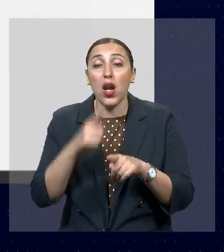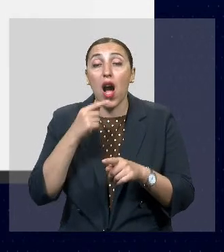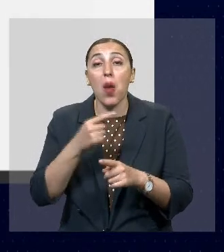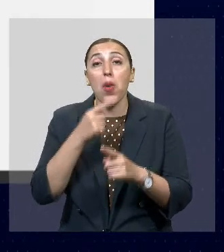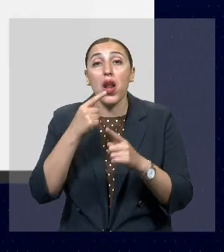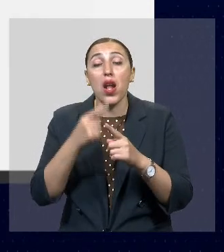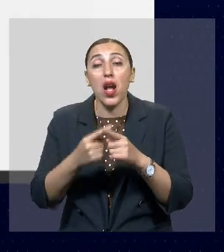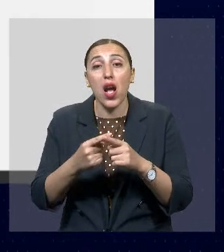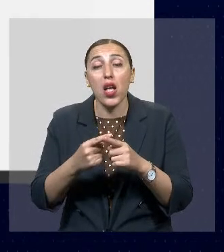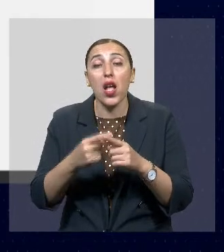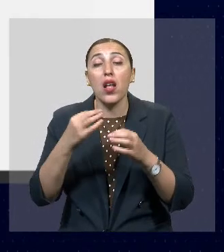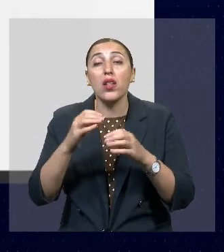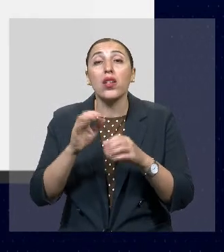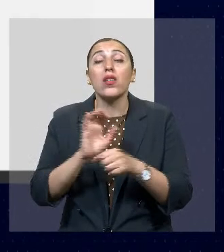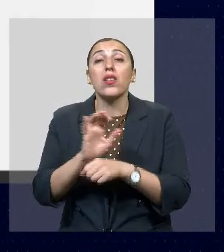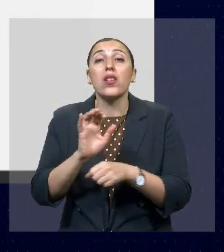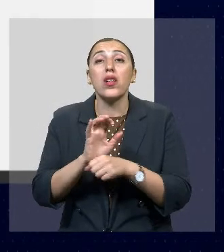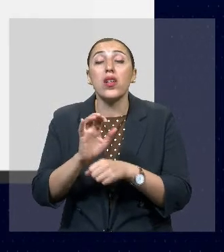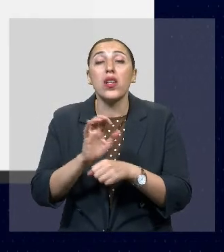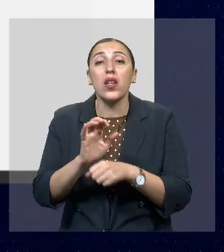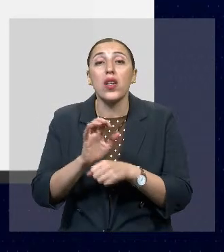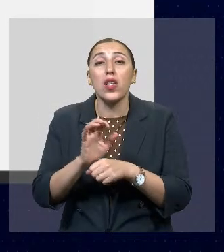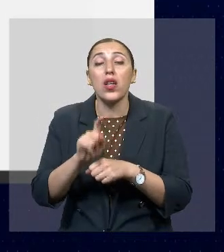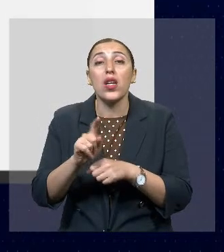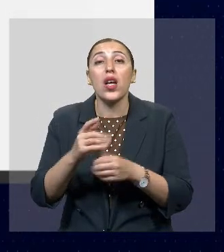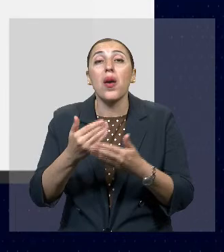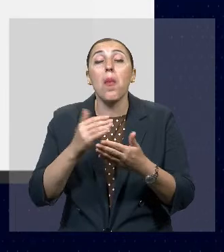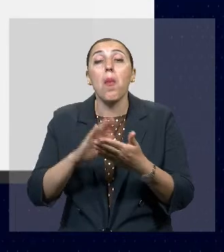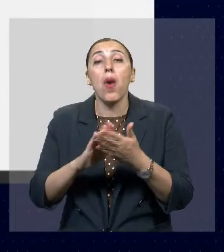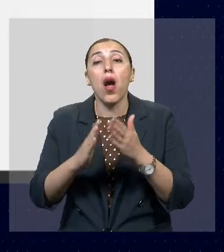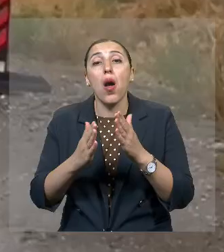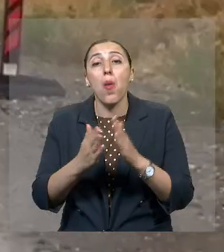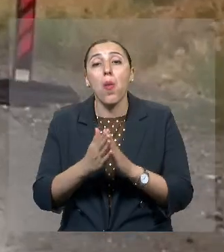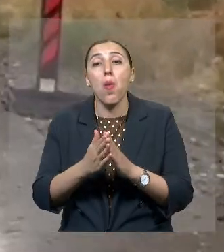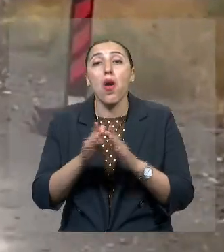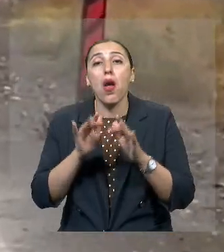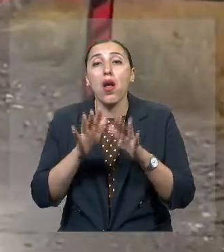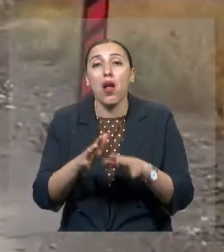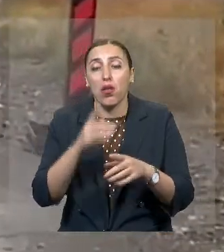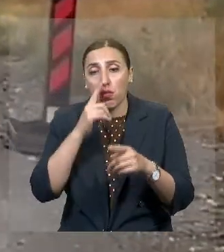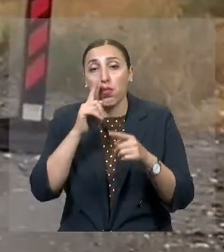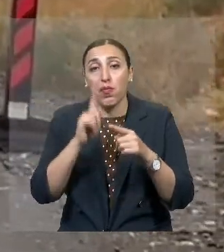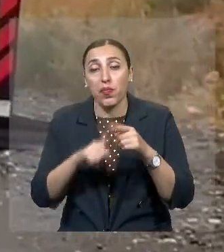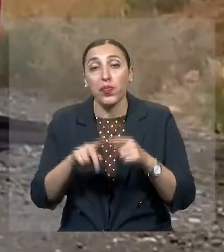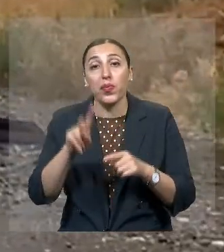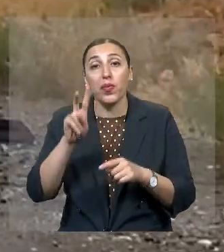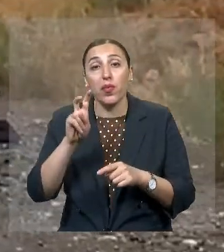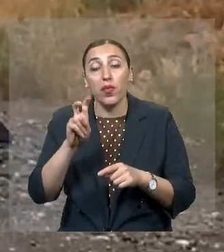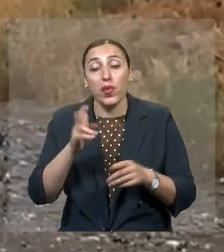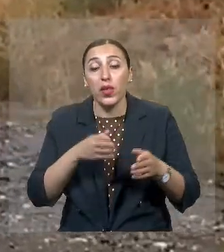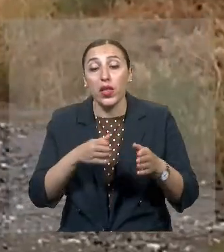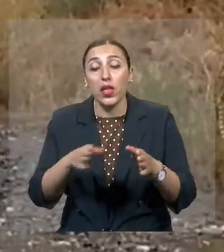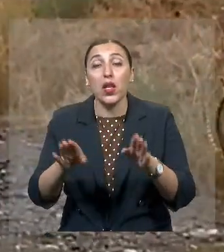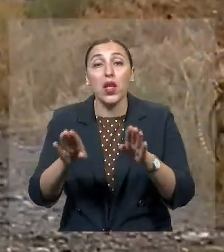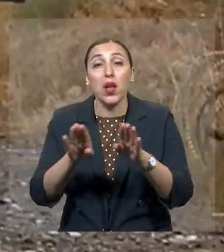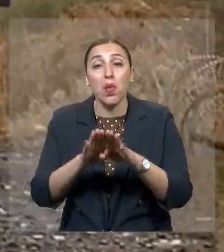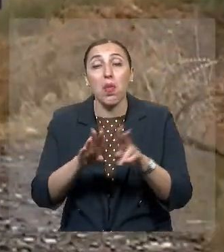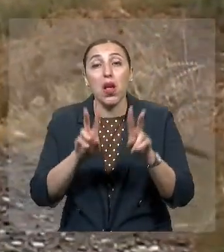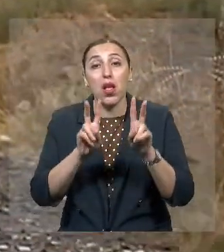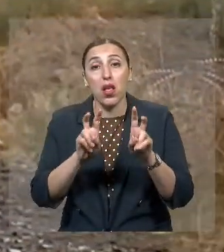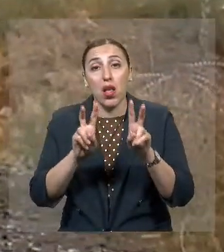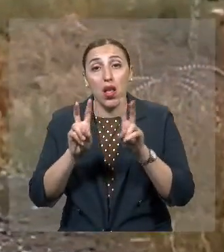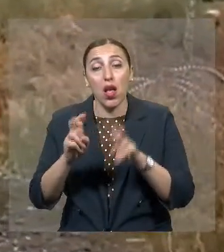Կարմիր Խաչի բեռների տեղափոխման շուրջ ձեռք բերված նախնական պայմանավորվածությունները։ Լեռնային Ղարաբաղ Բաղի շրջափակման թեման